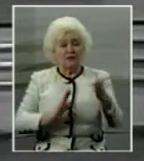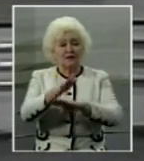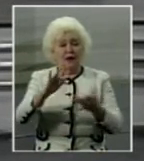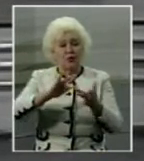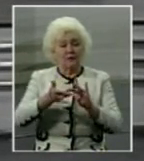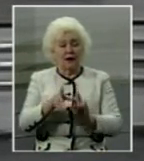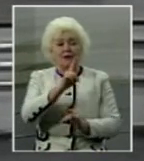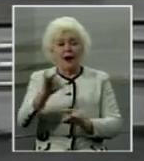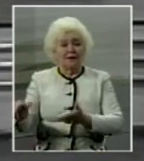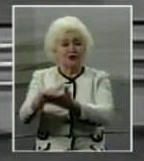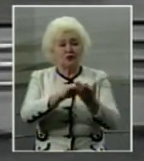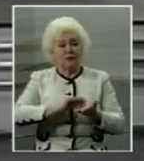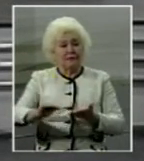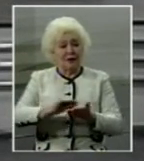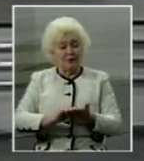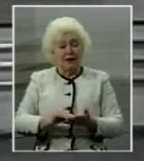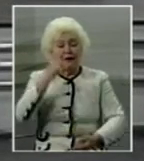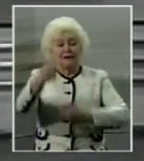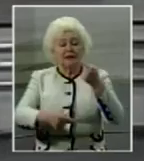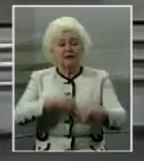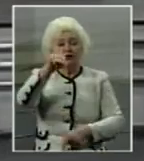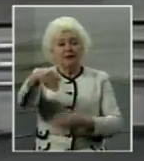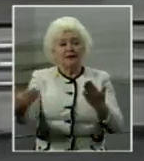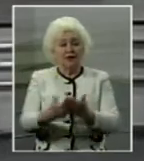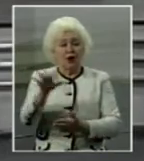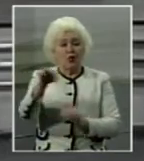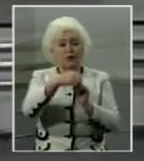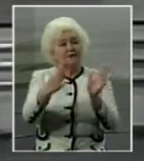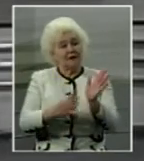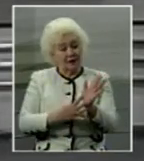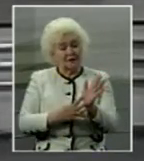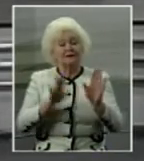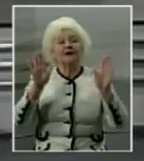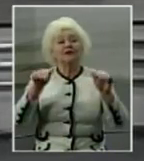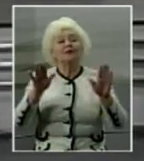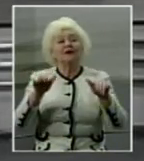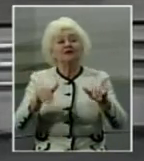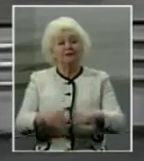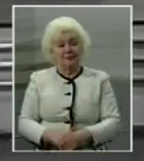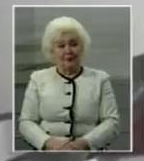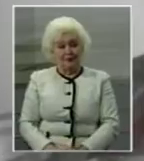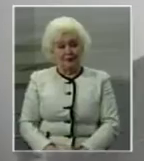на наш сайт КС Суспільне Медіа. А наступні таврійські новини о 19:00. До побачення.